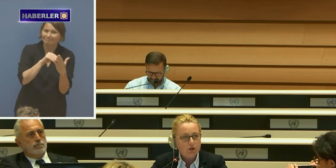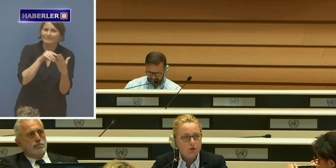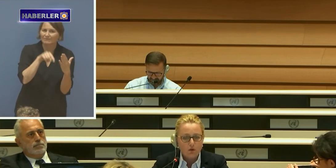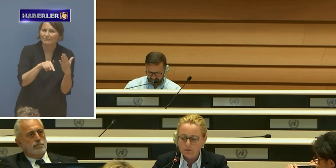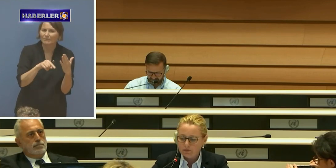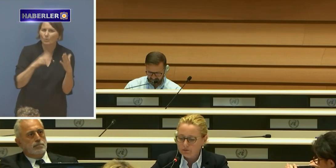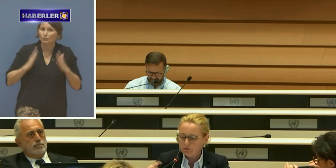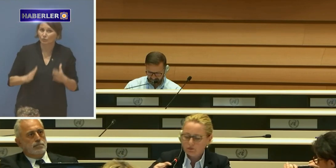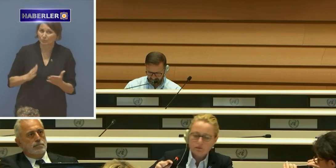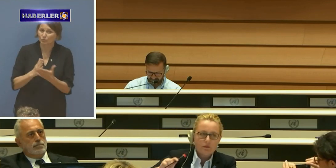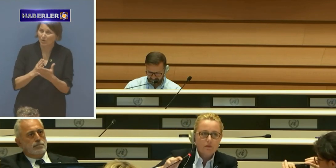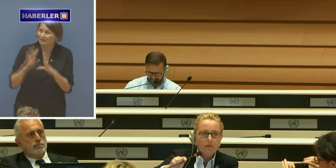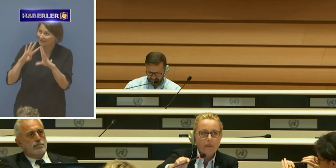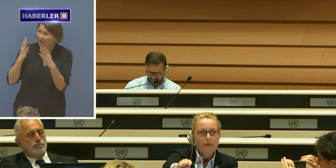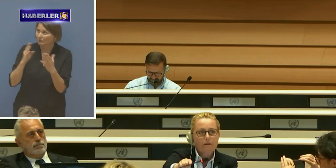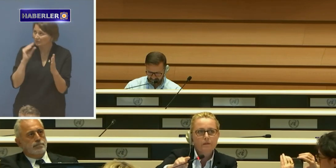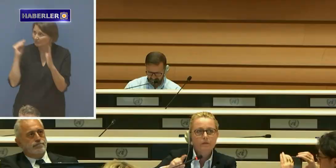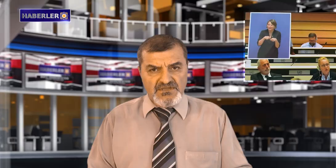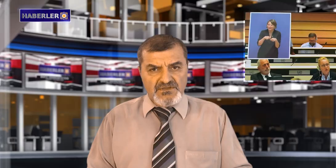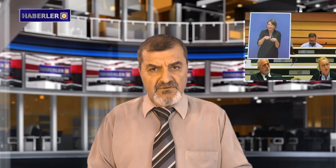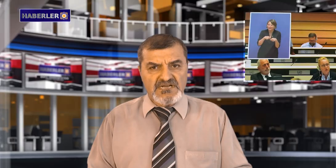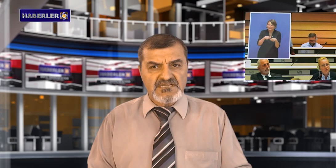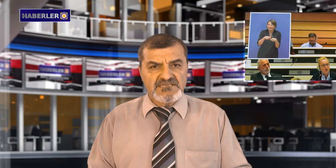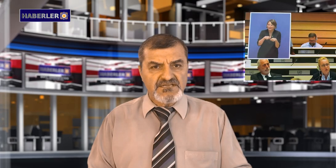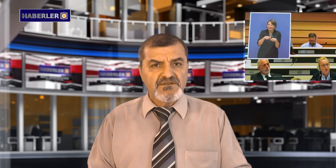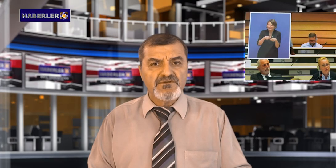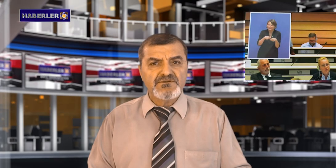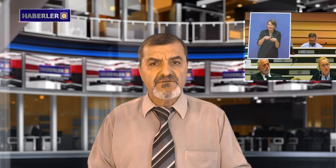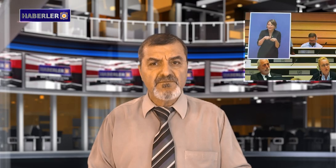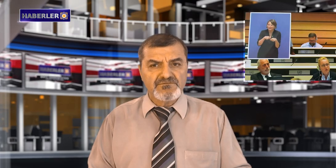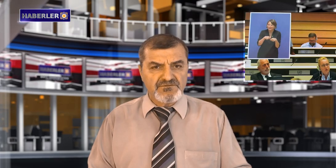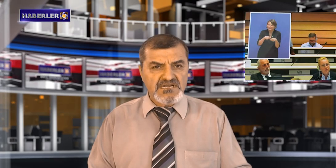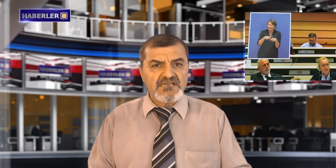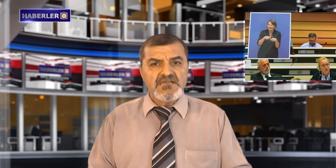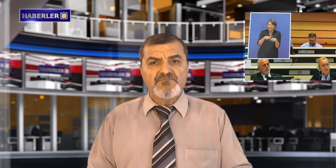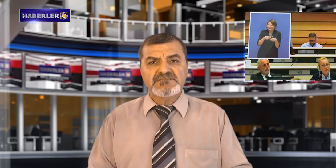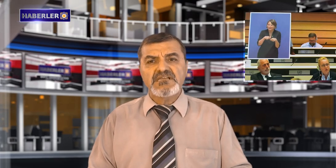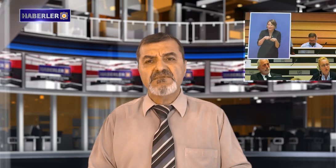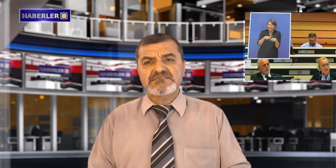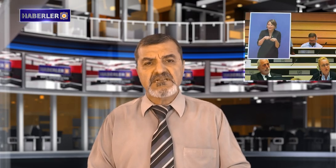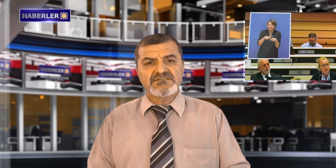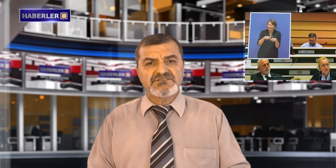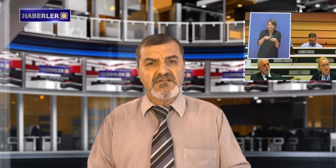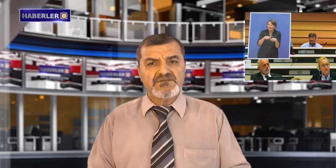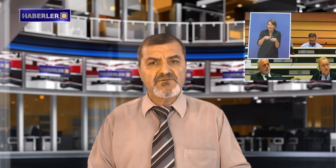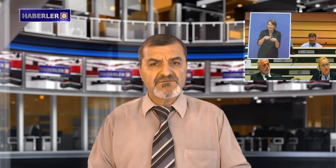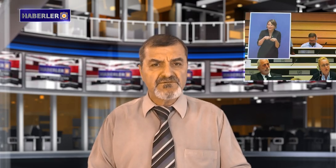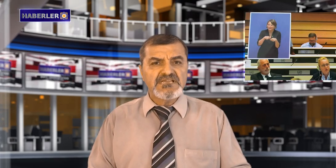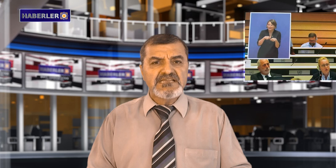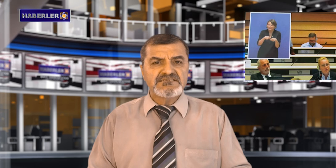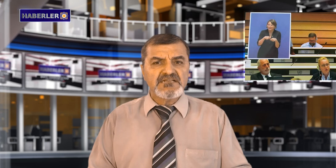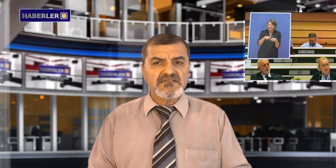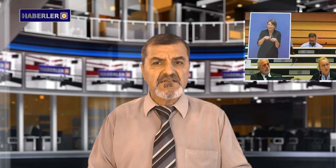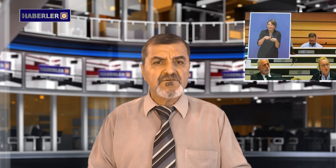varlığını engellemekten başka bir amacı yoktur. Yukarıdakileri göz önünde bulundurarak Batı Ermenistan'ın işgali